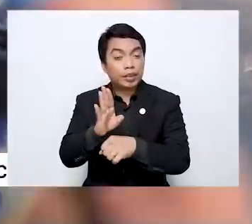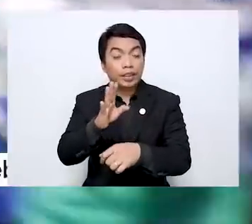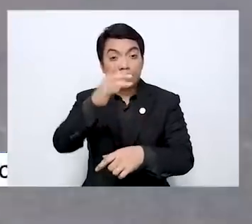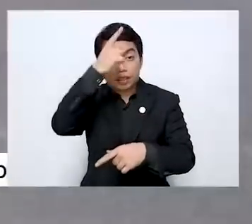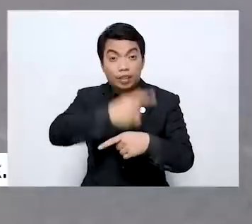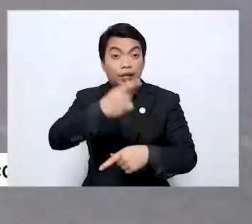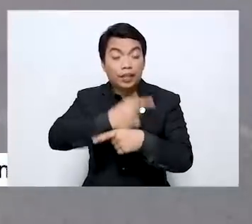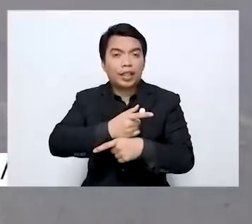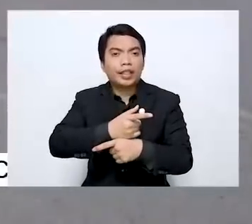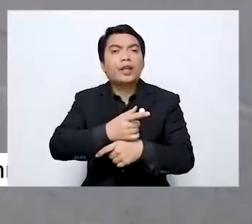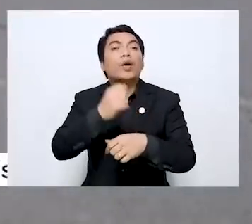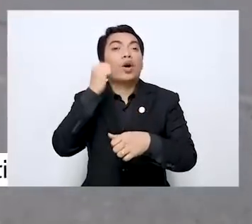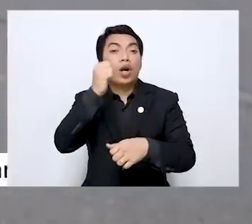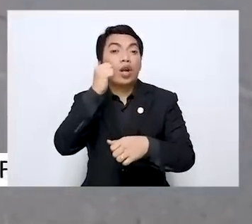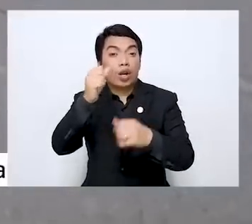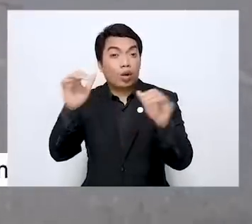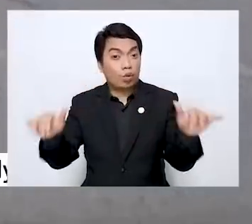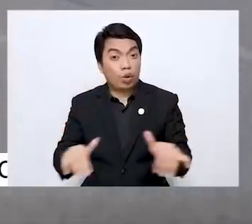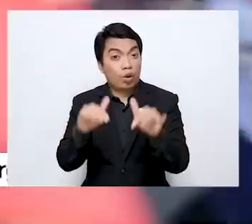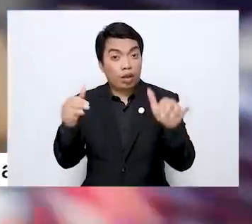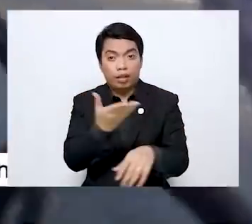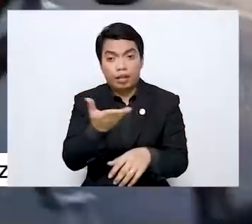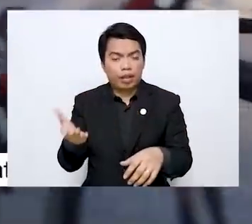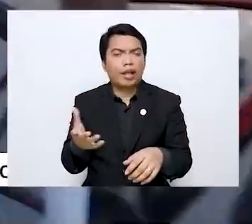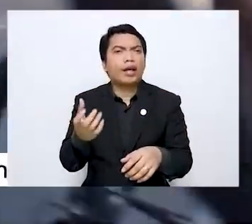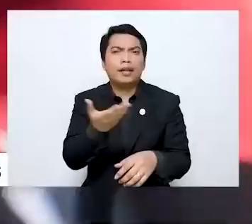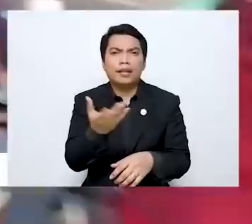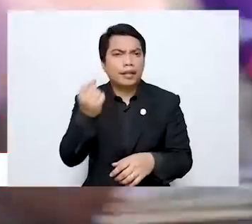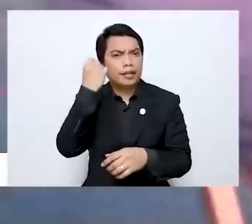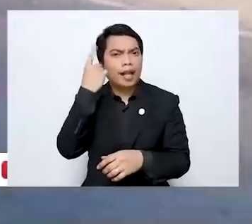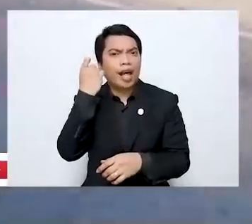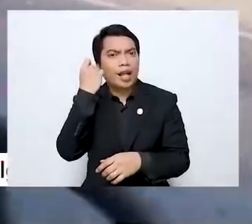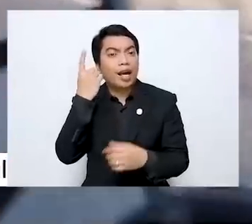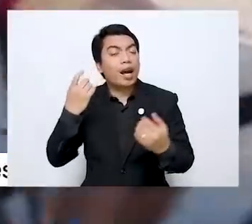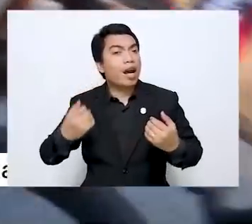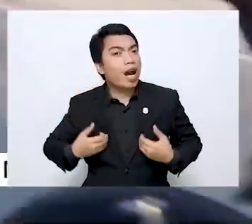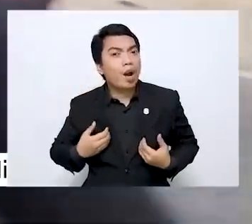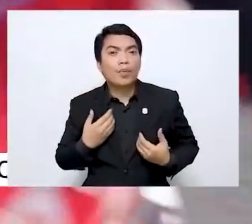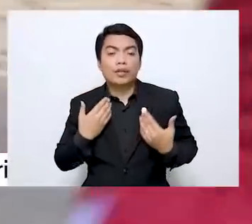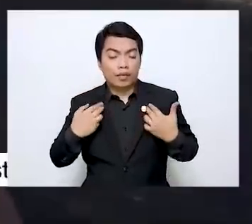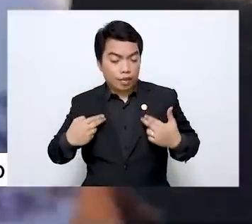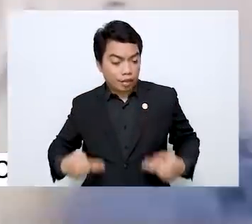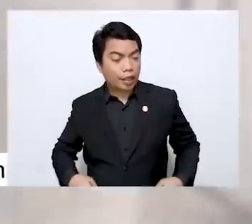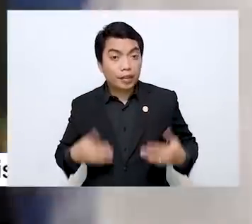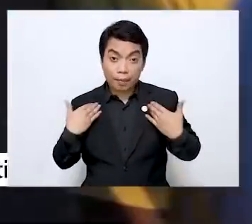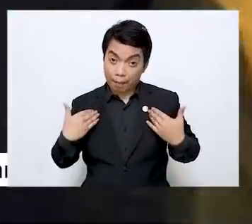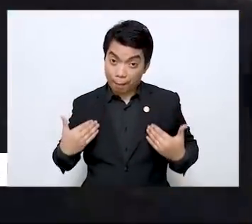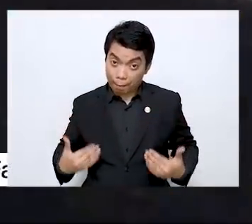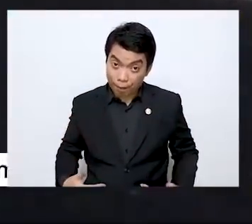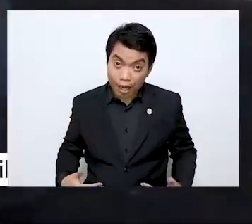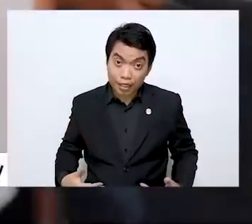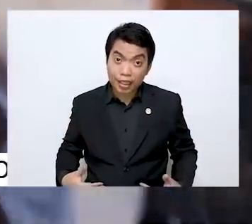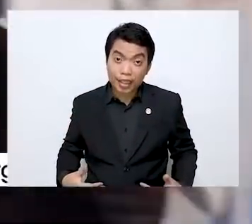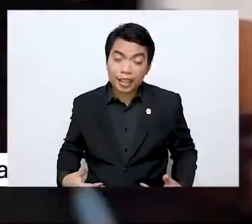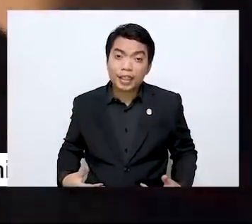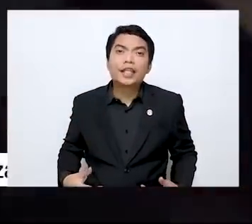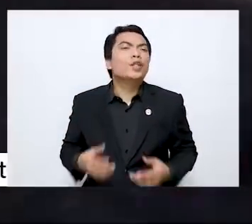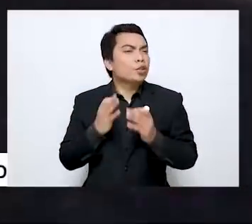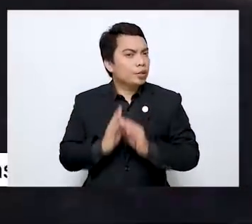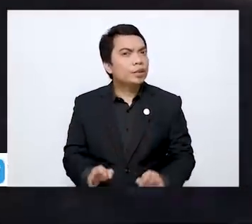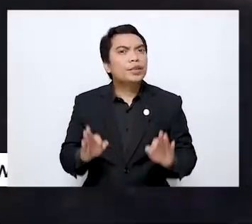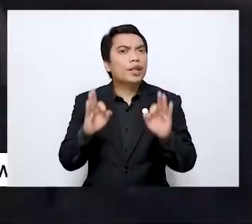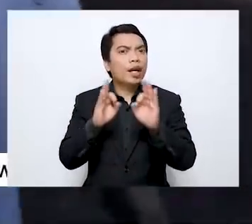sa pang-araw-araw na ginagawa, lubos nilang nauunawaan na ang pagkakaroon ng malusog na pangangatawan ay higit ring